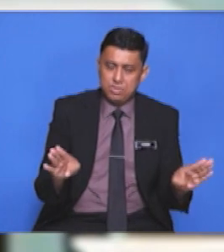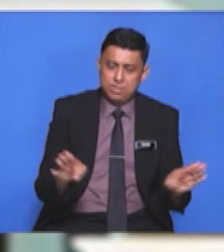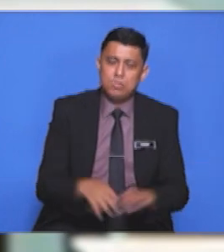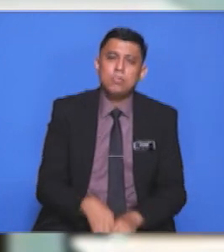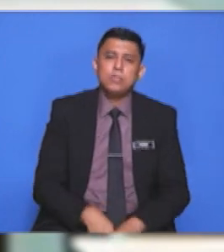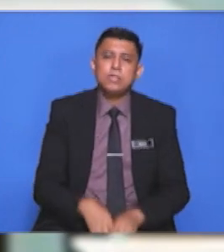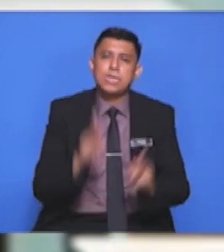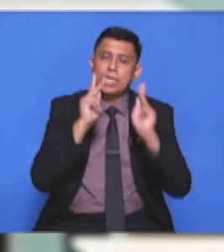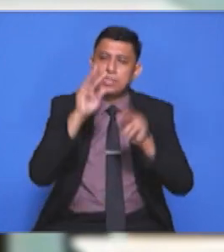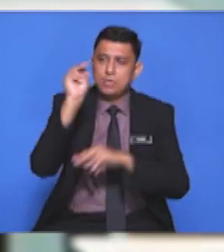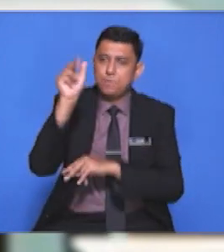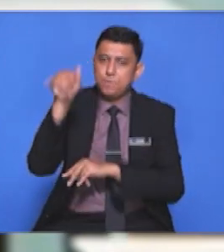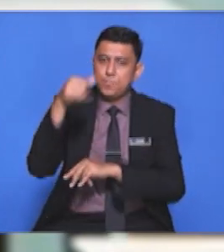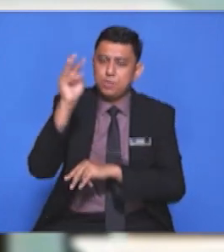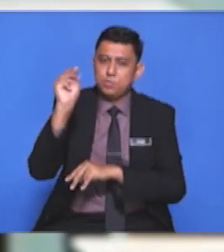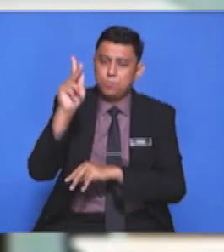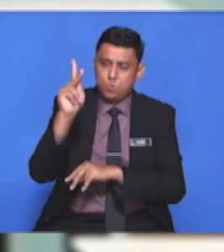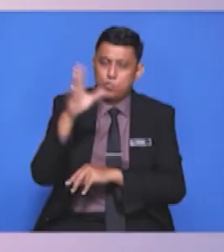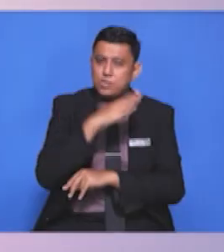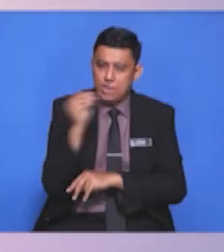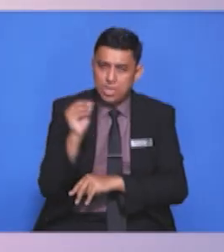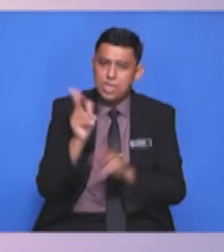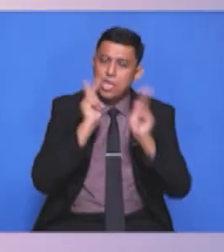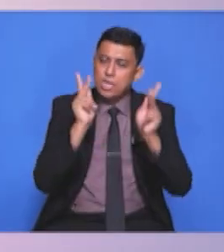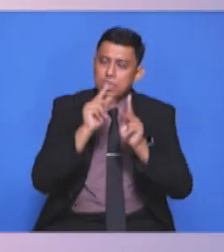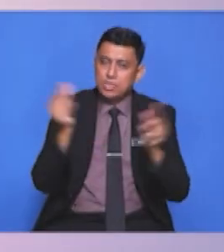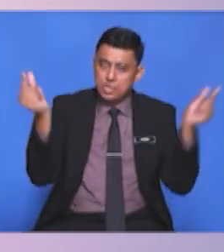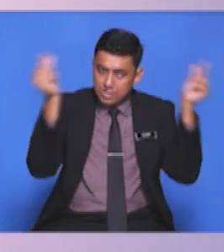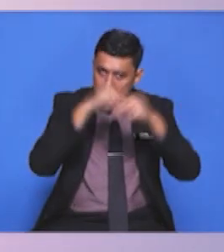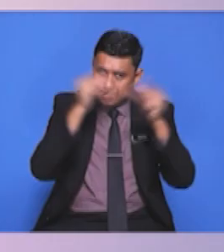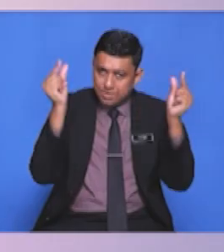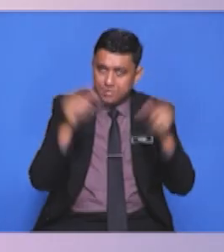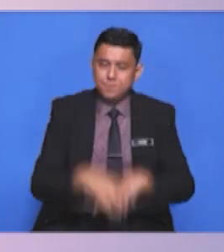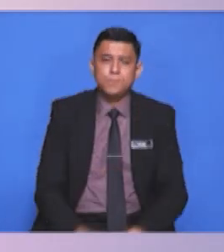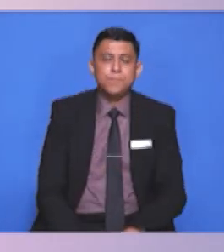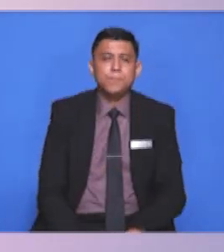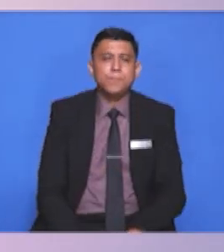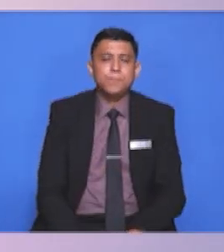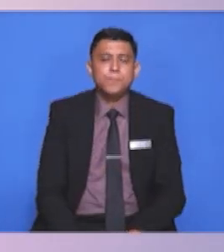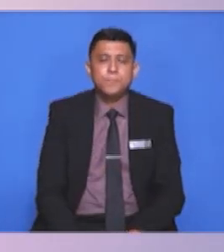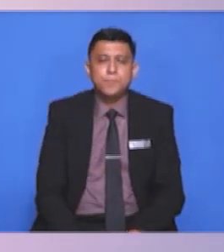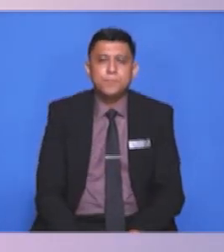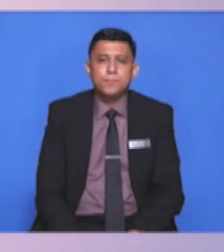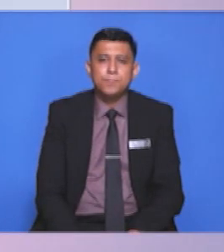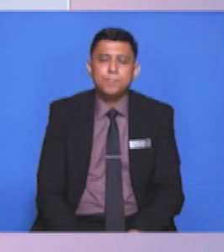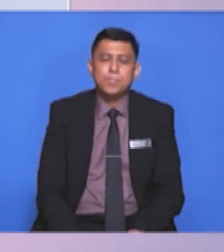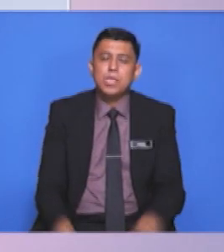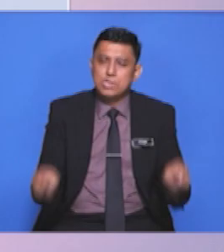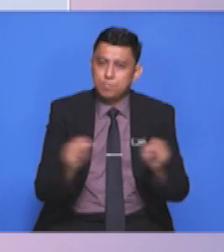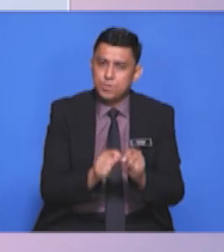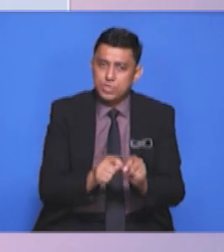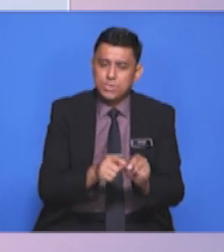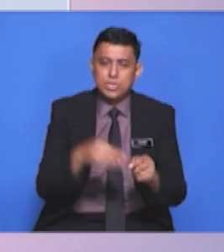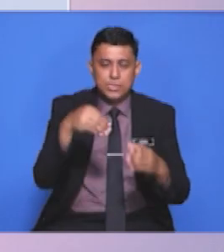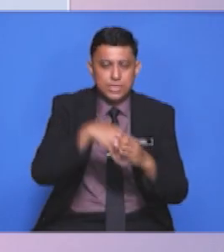dengan kan began the murid-murid boleh melihat perbedaan dan persamaan kata majemuk dan katakan the seperti